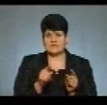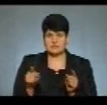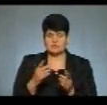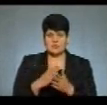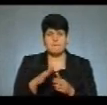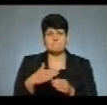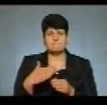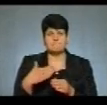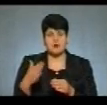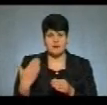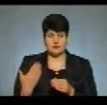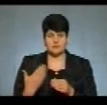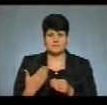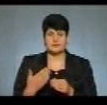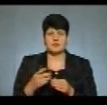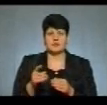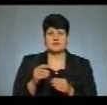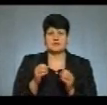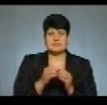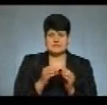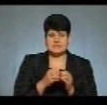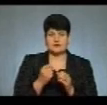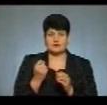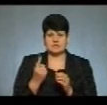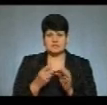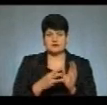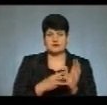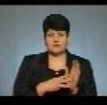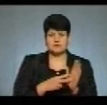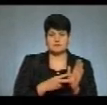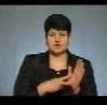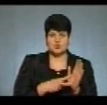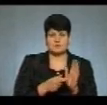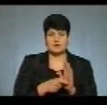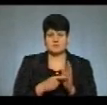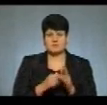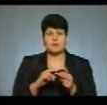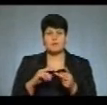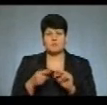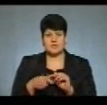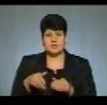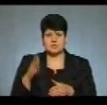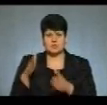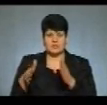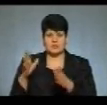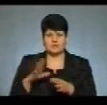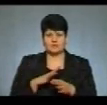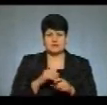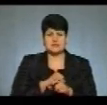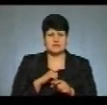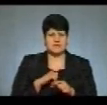крила школи, 4 кабінети – 11, 10, 8 і 7 кабінет – ми замінили стояки, де були найбільш